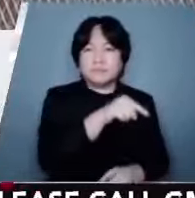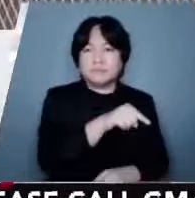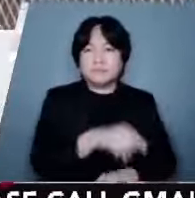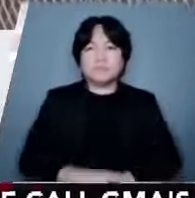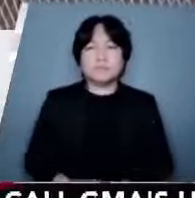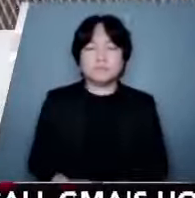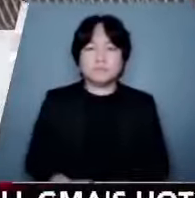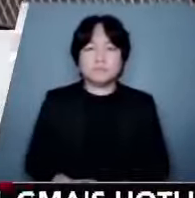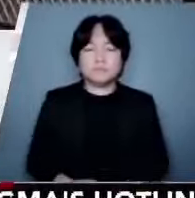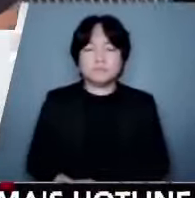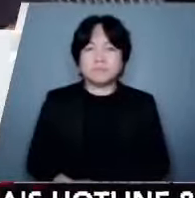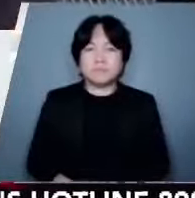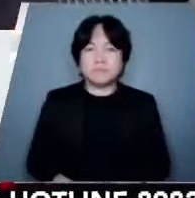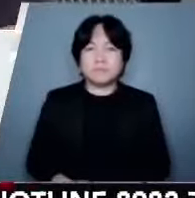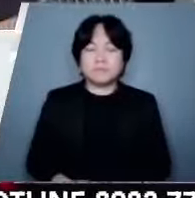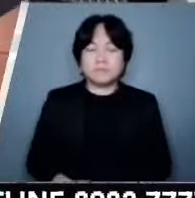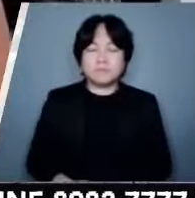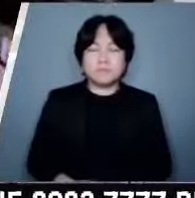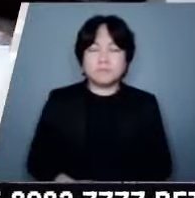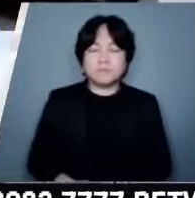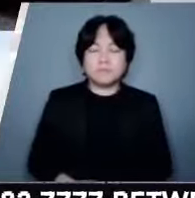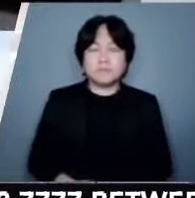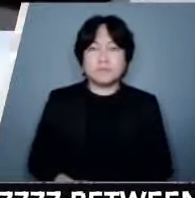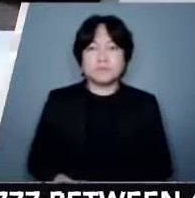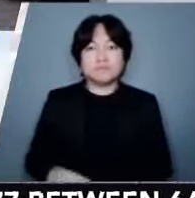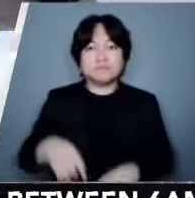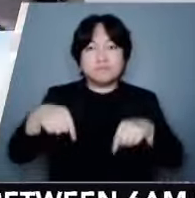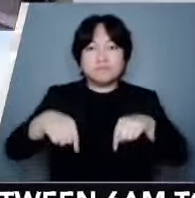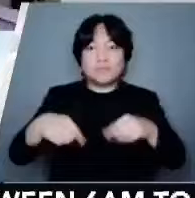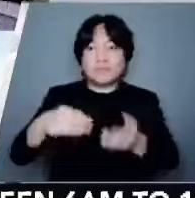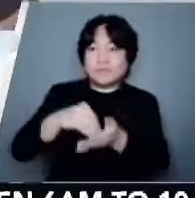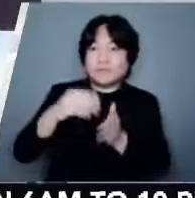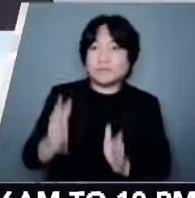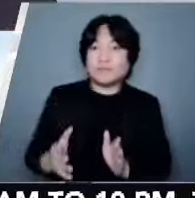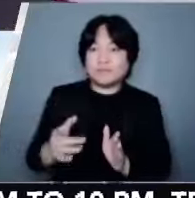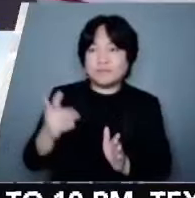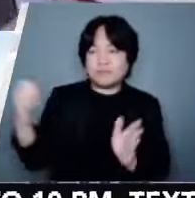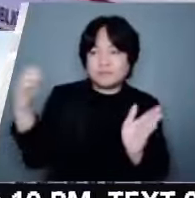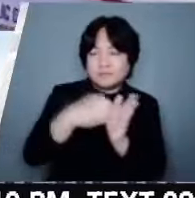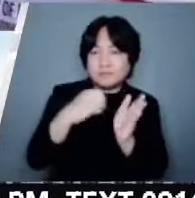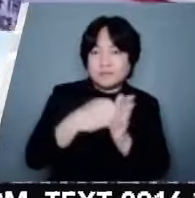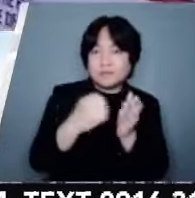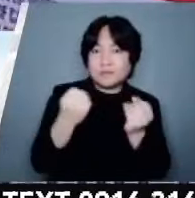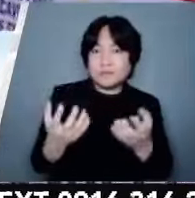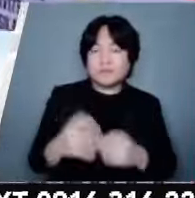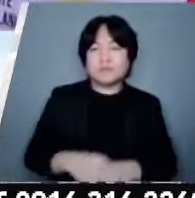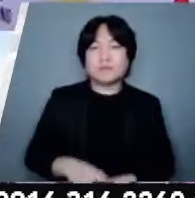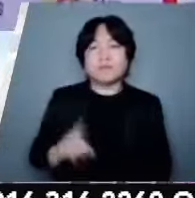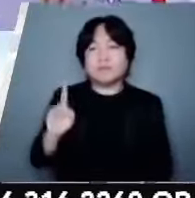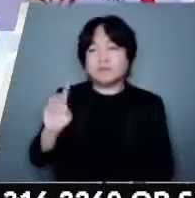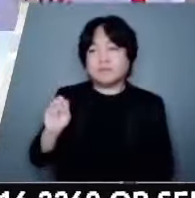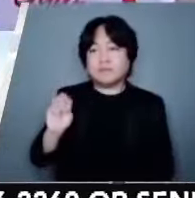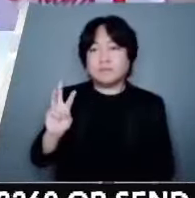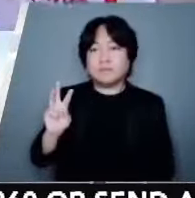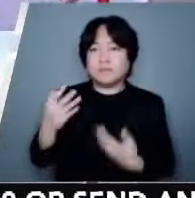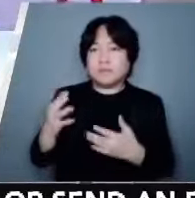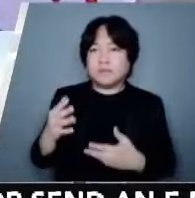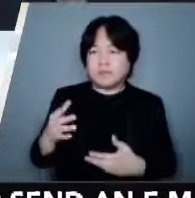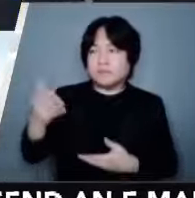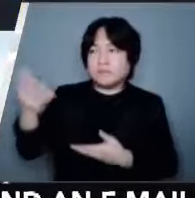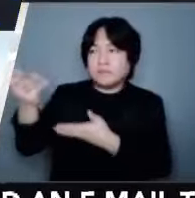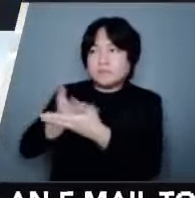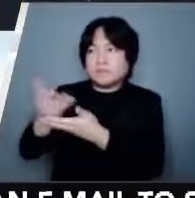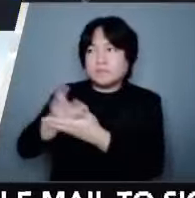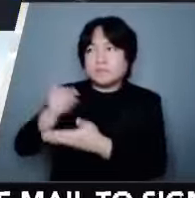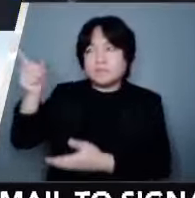estudyante nag-enroll sa language training facility na ito, nakipag-ugnayan na ang DMW sa German Embassy sa Pilipinas at sa Bureau of